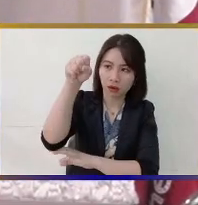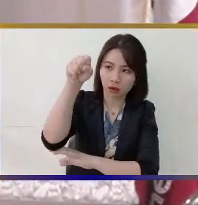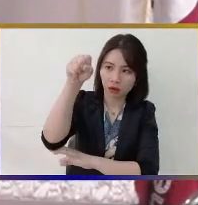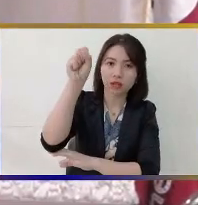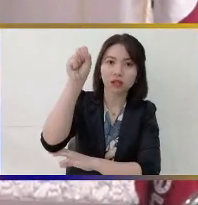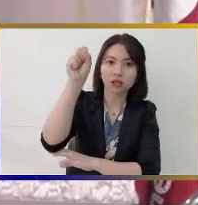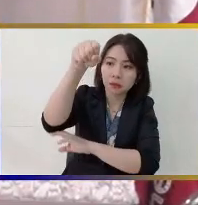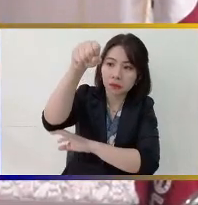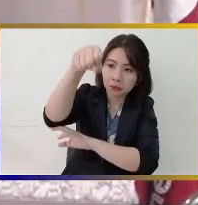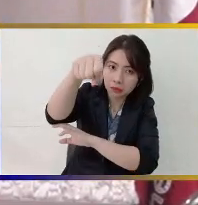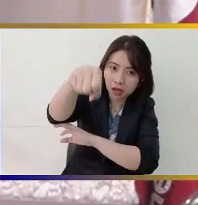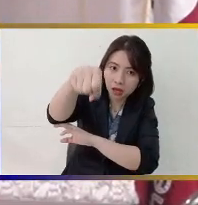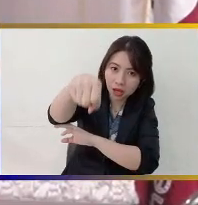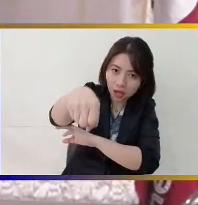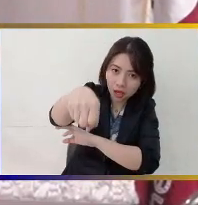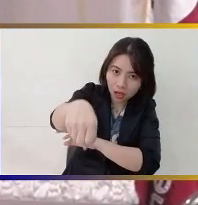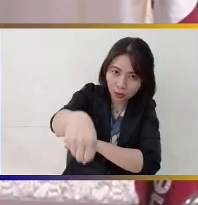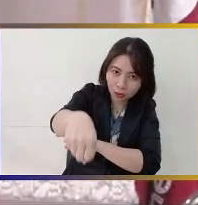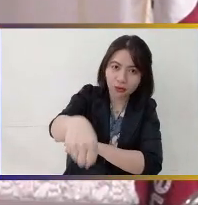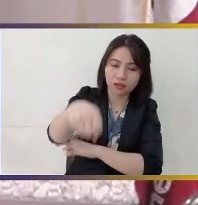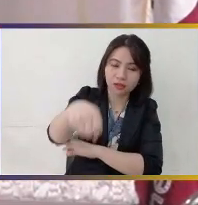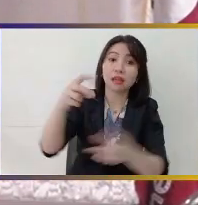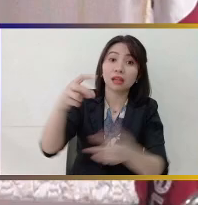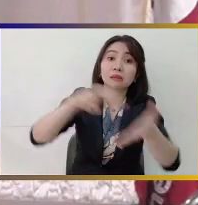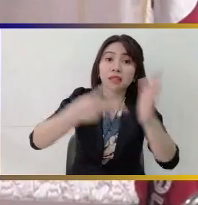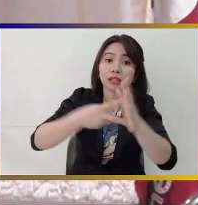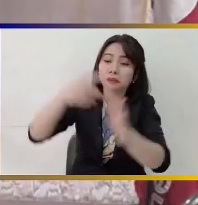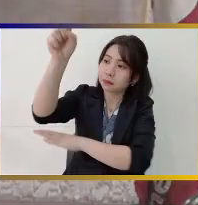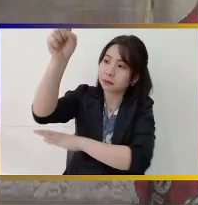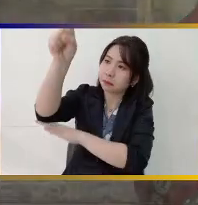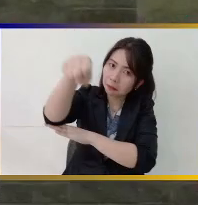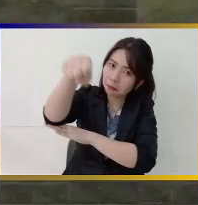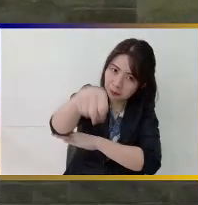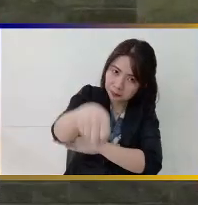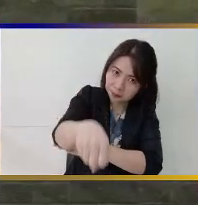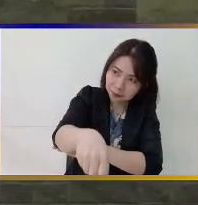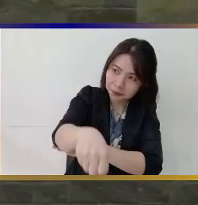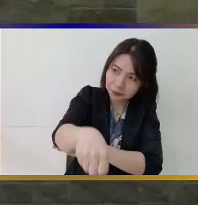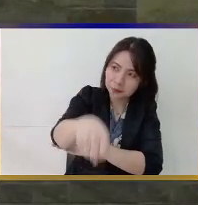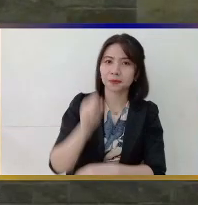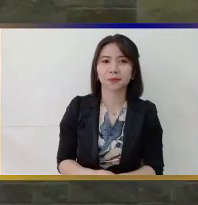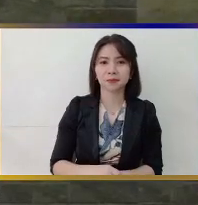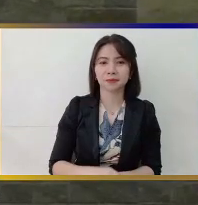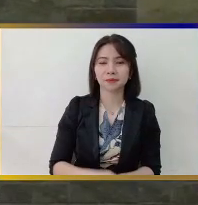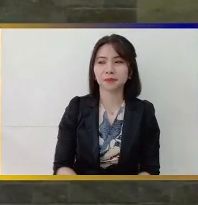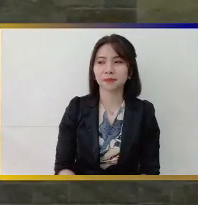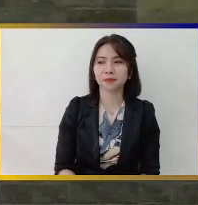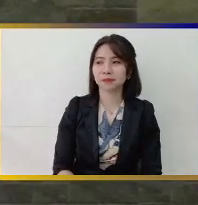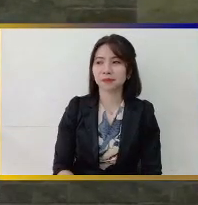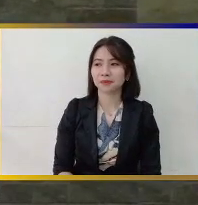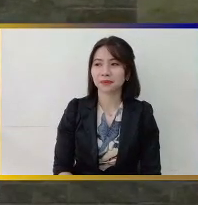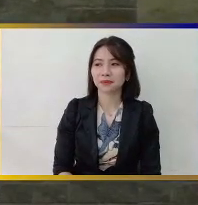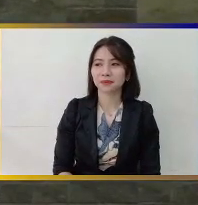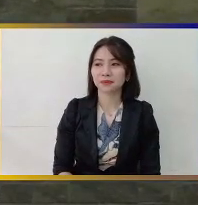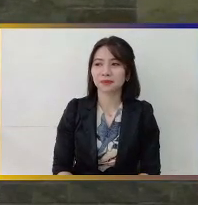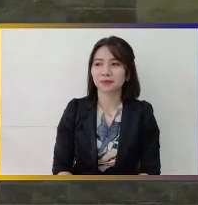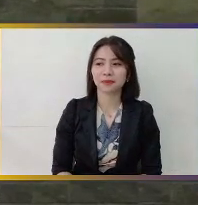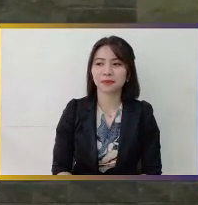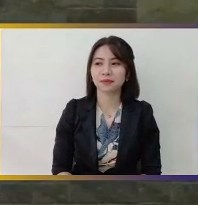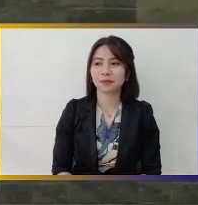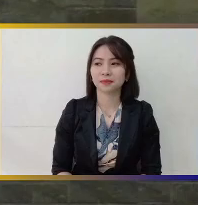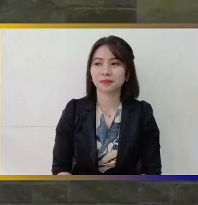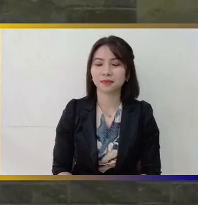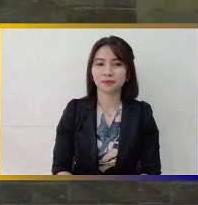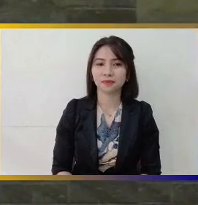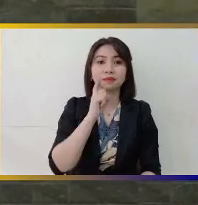Alright. Pagka sinabi mong, okay, bow, insulto yun mga kapatid. May pinapatamaan ka dyan. But ang sinabing, ang totoong bow talaga, bow. And then the